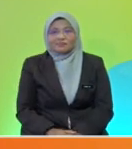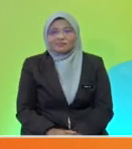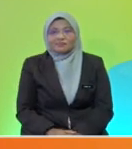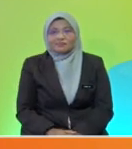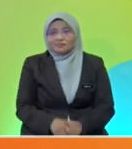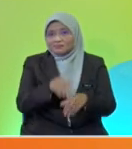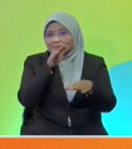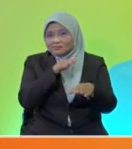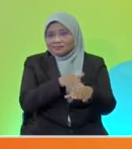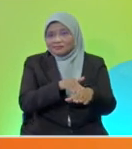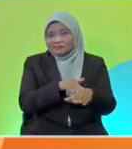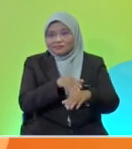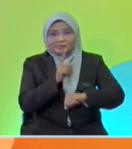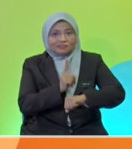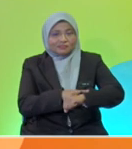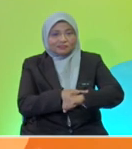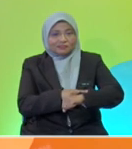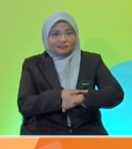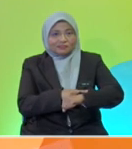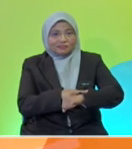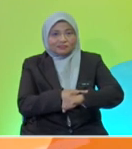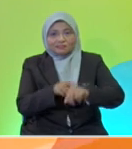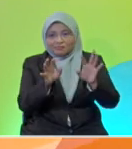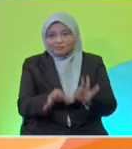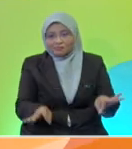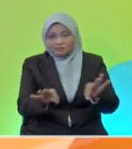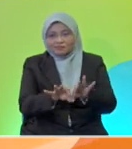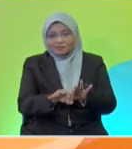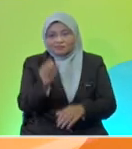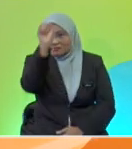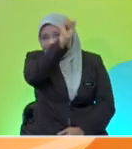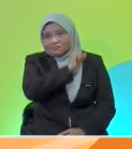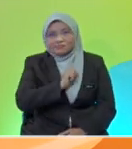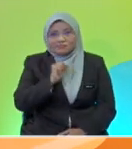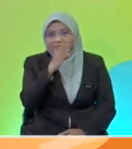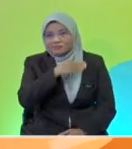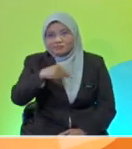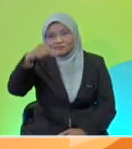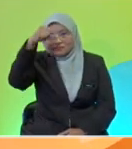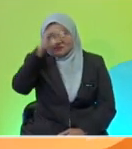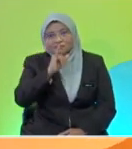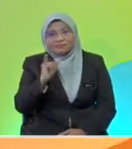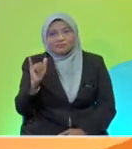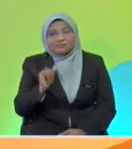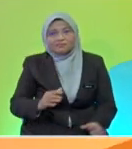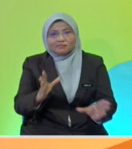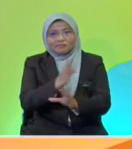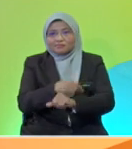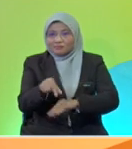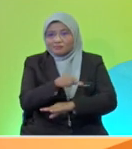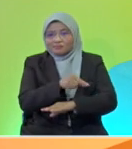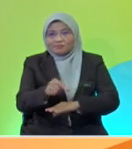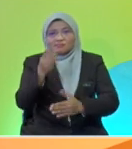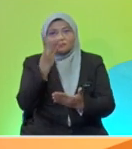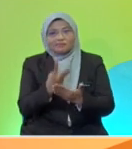pada waktu kecemasan Syahrini dan abangnya dapat menggunakan uang simpanan mereka di